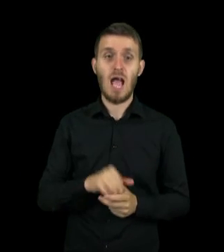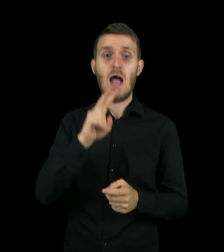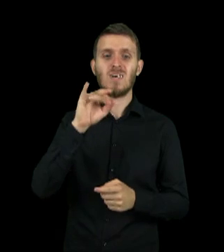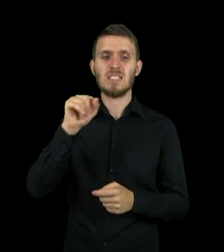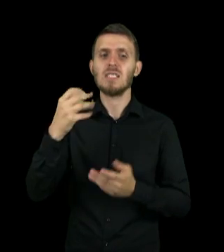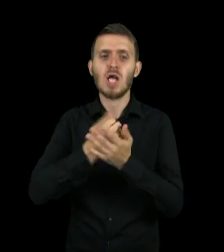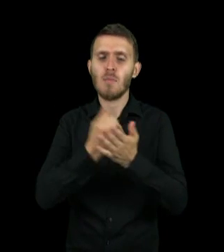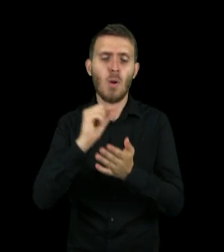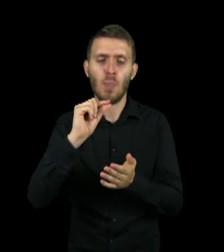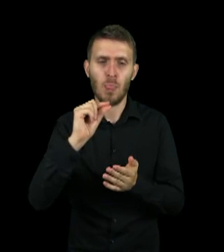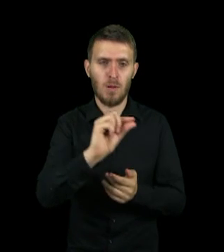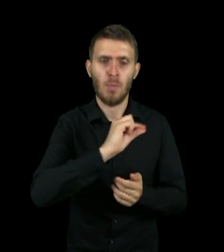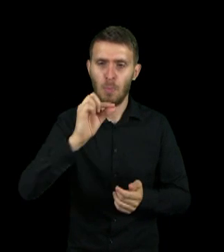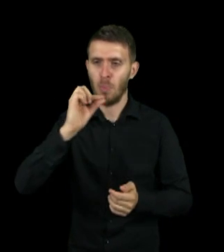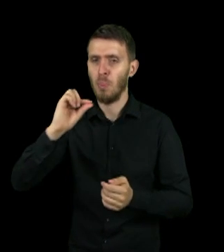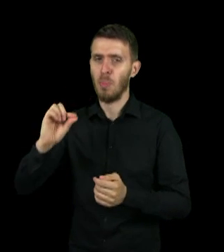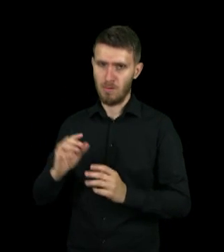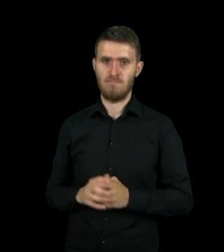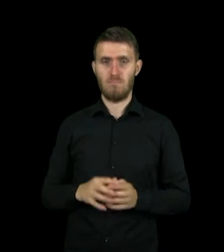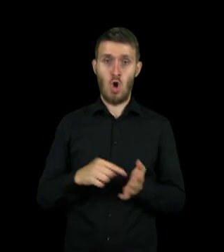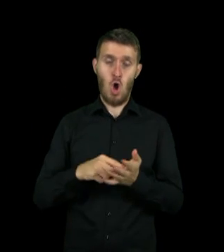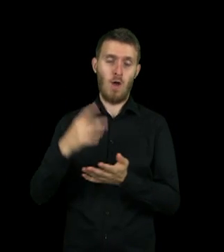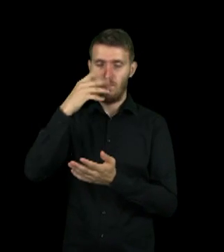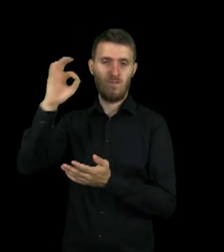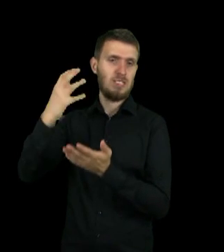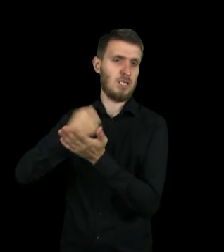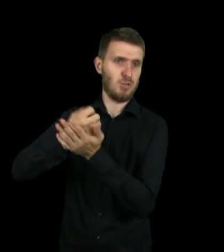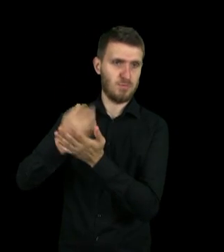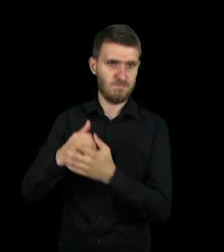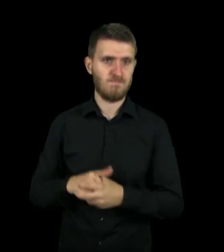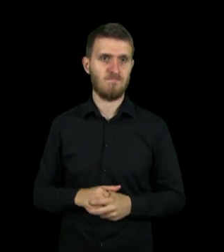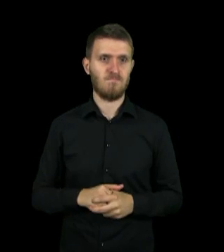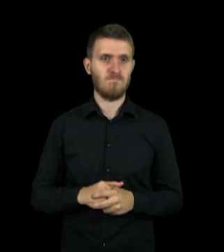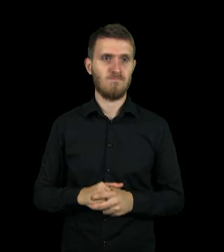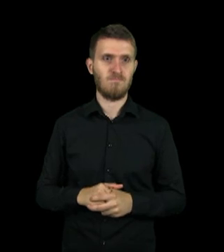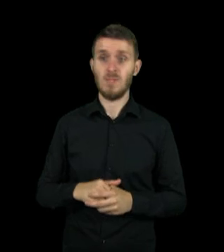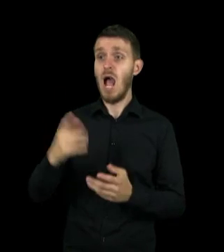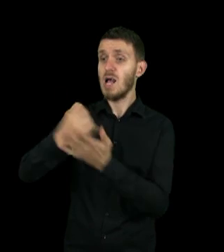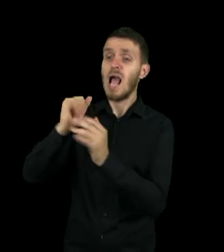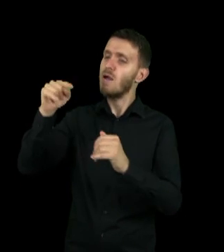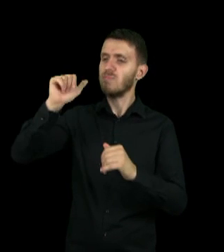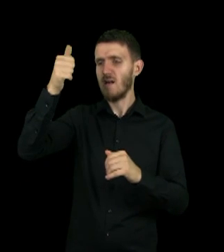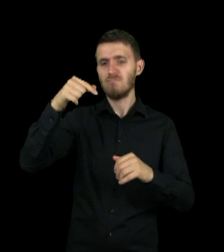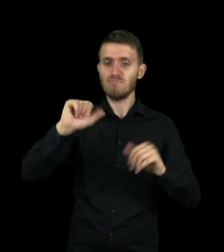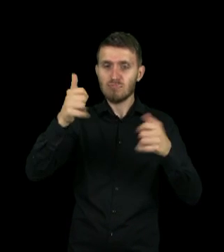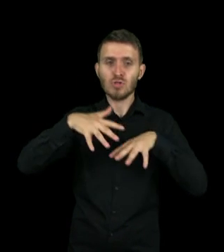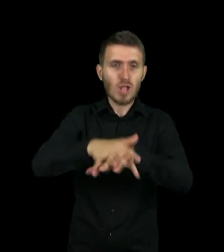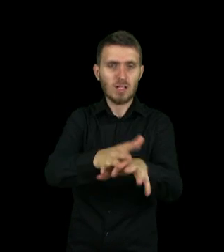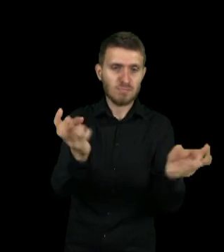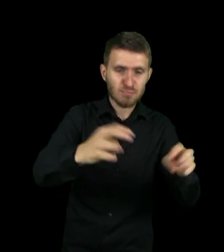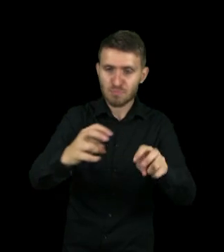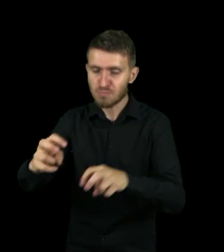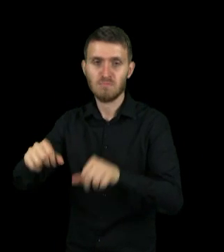nich na całą tę infrastrukturę Bank a otrzyma opłatę interchange a była to większa część stopy